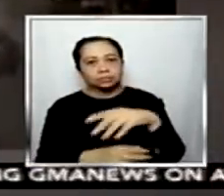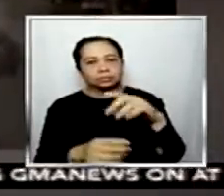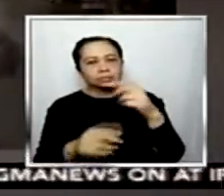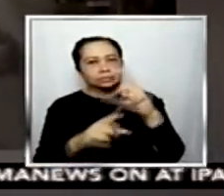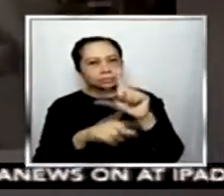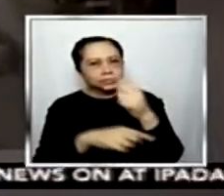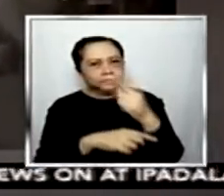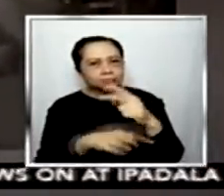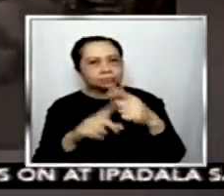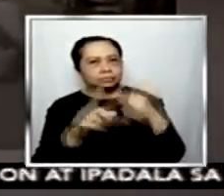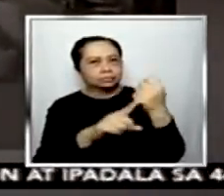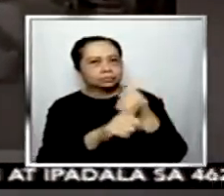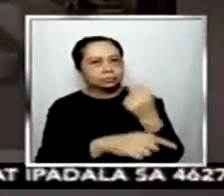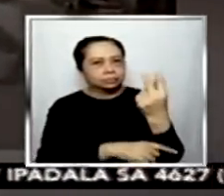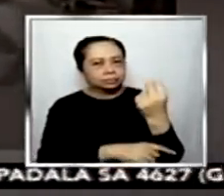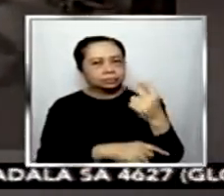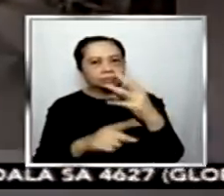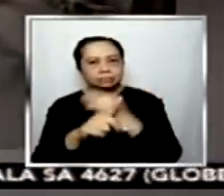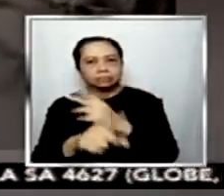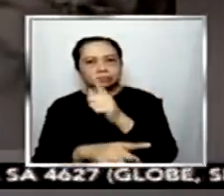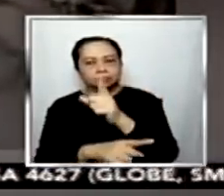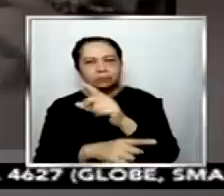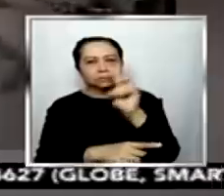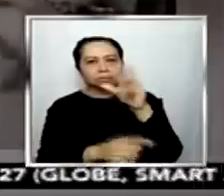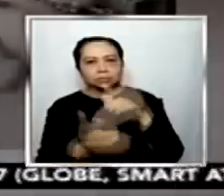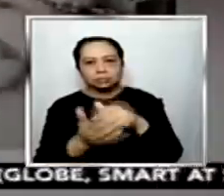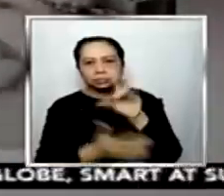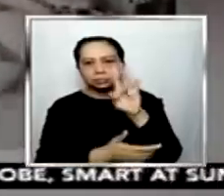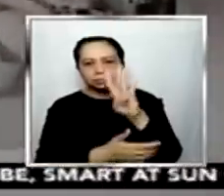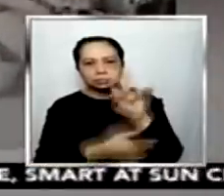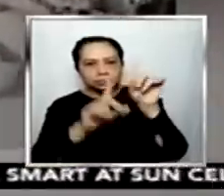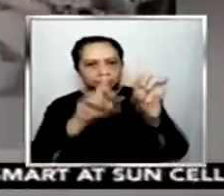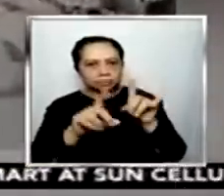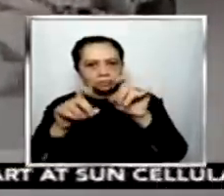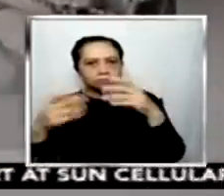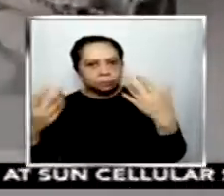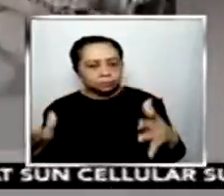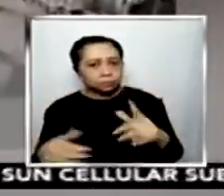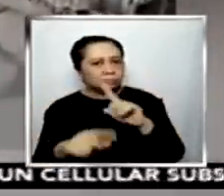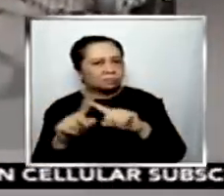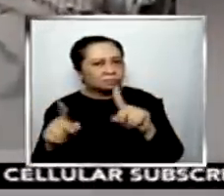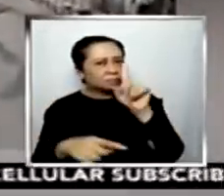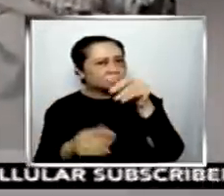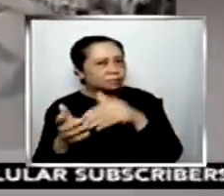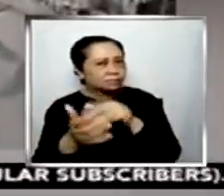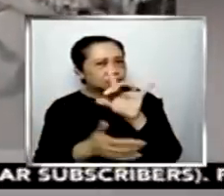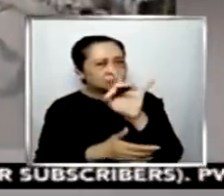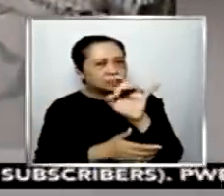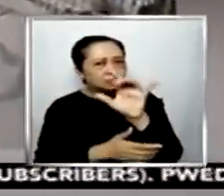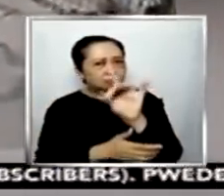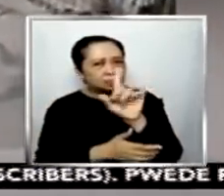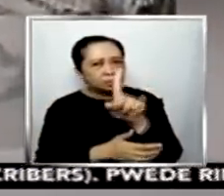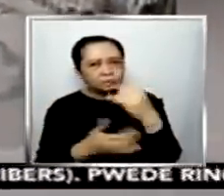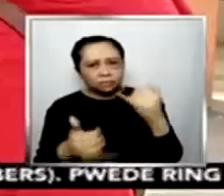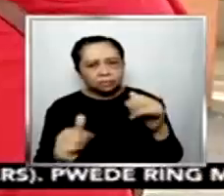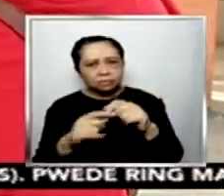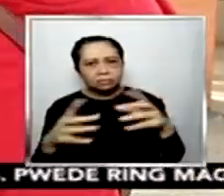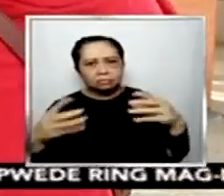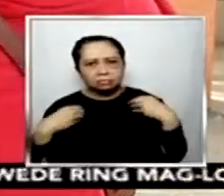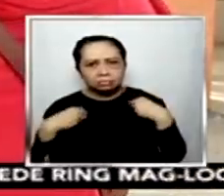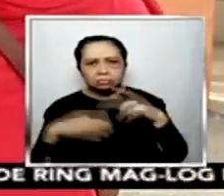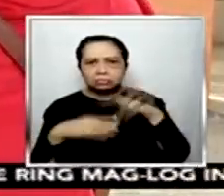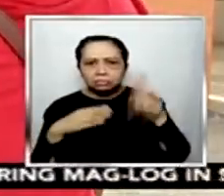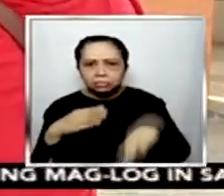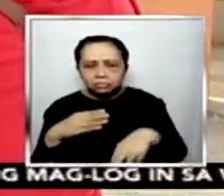21, 6,074 na ang mga na-swab test, pero 1,881 pa lang ang natanggap nilang resulta.